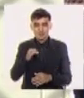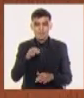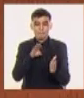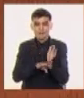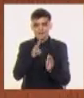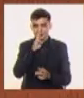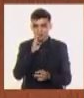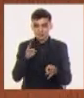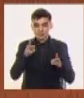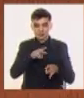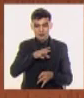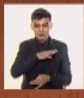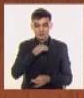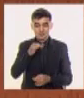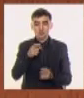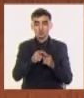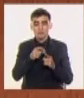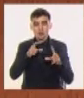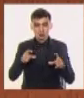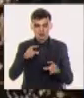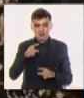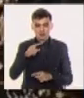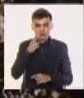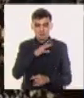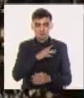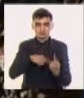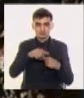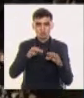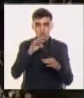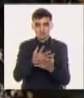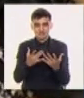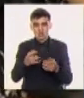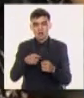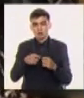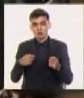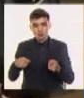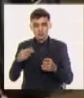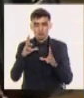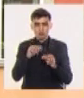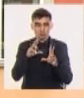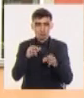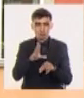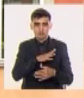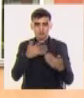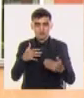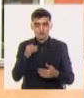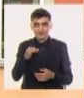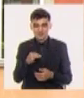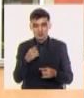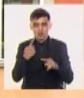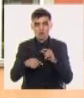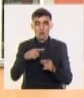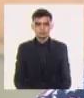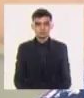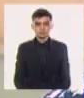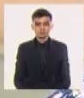без заработной платы. По словам людей, подрядная организация несколько недель кормит их обещаниями. Вот только у подрядчика совсем другая